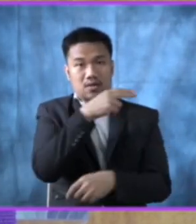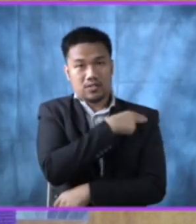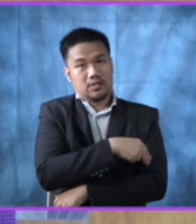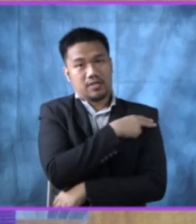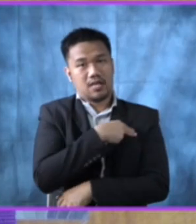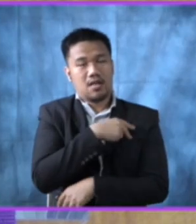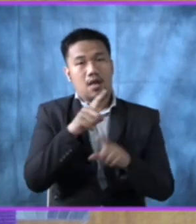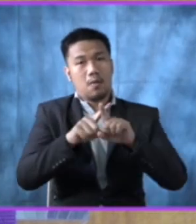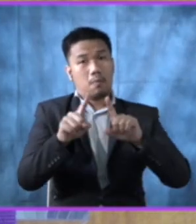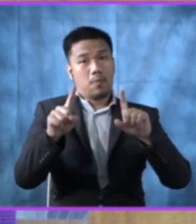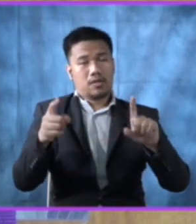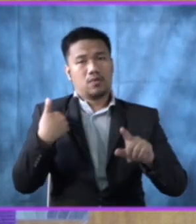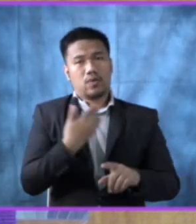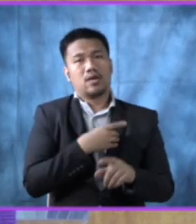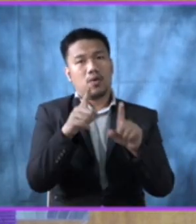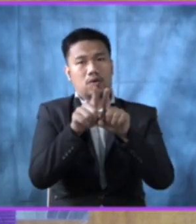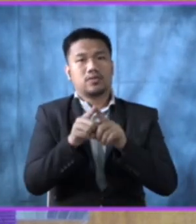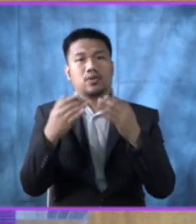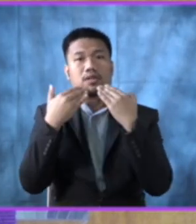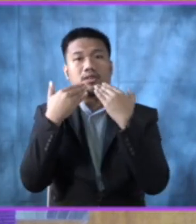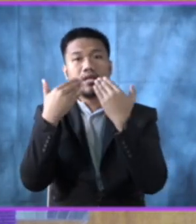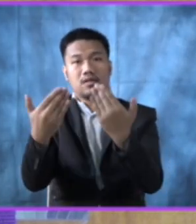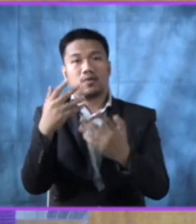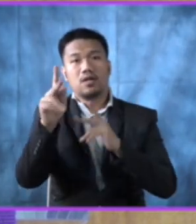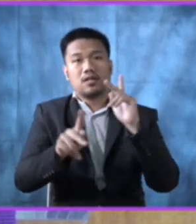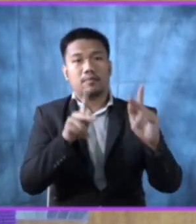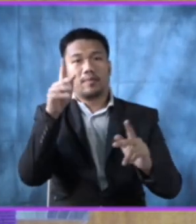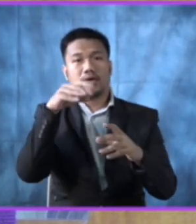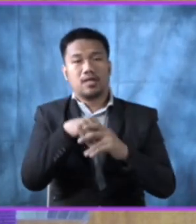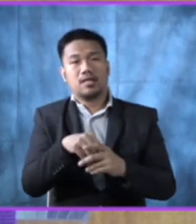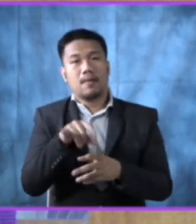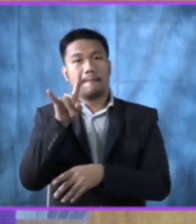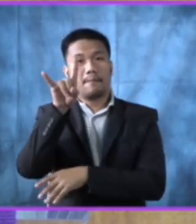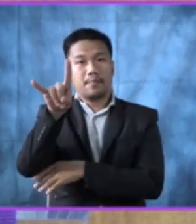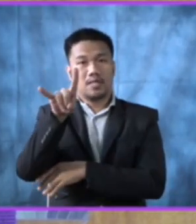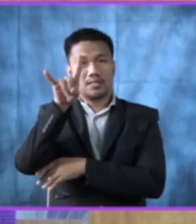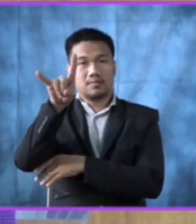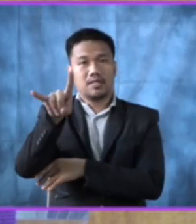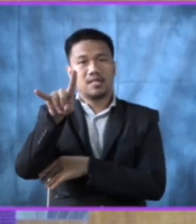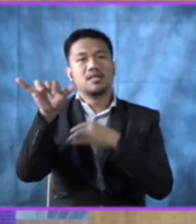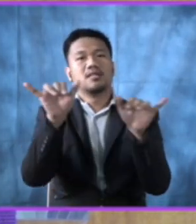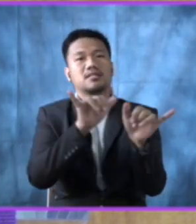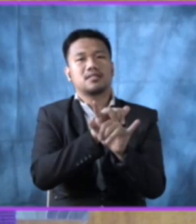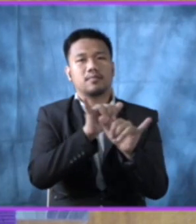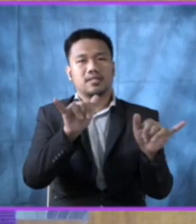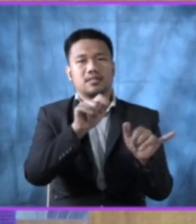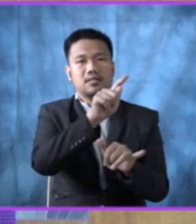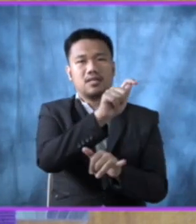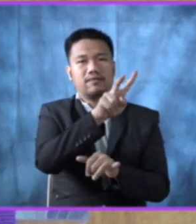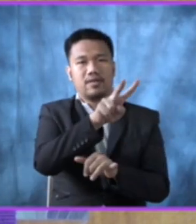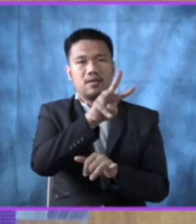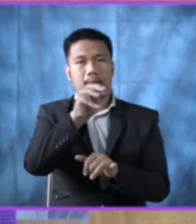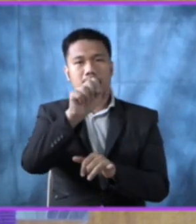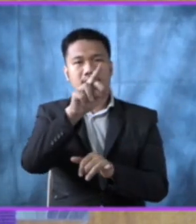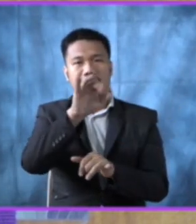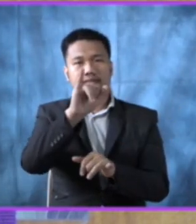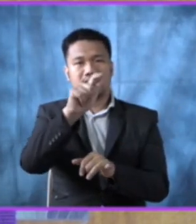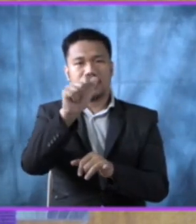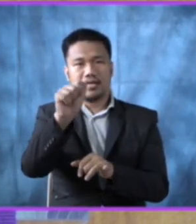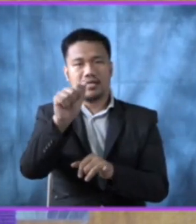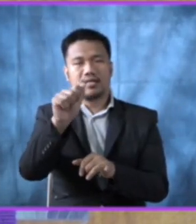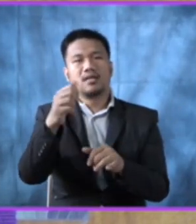po tayo sa mga kapatid nating nasa mass media. Kagaya po ng TV Maria, kagaya po ng